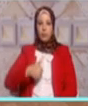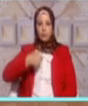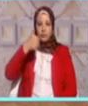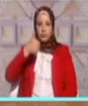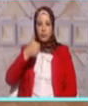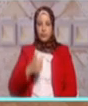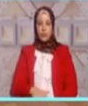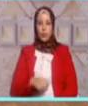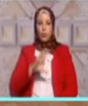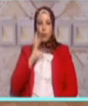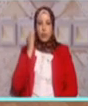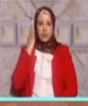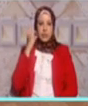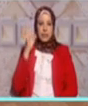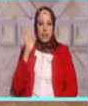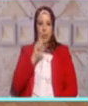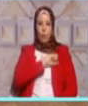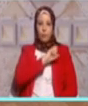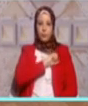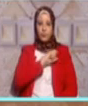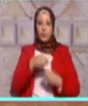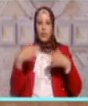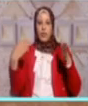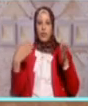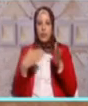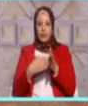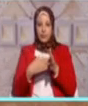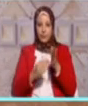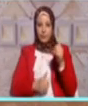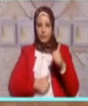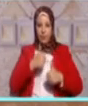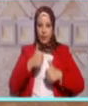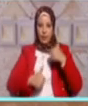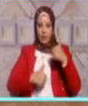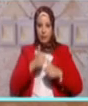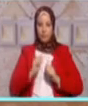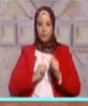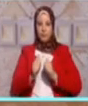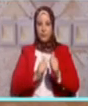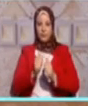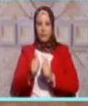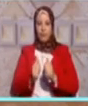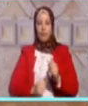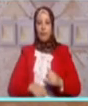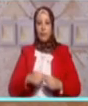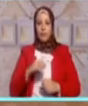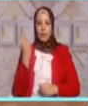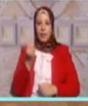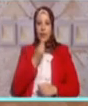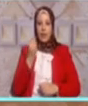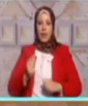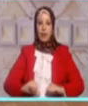الفني طلاب الثانوية العامة في نهاية ماراثون الثانوية متمنيا لهم رحلة موفقة في